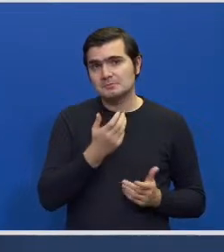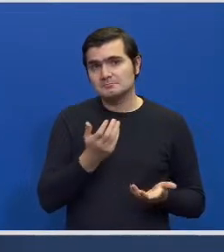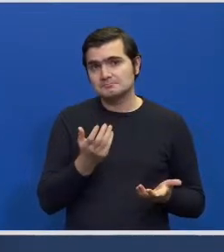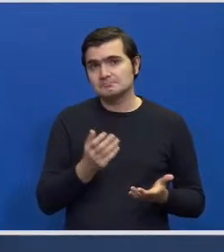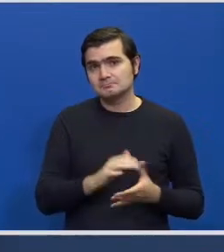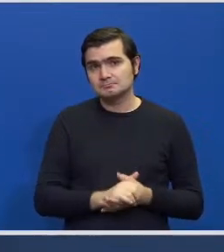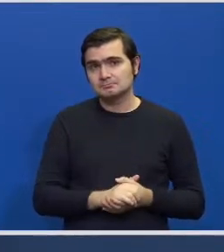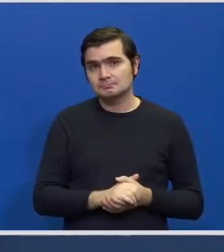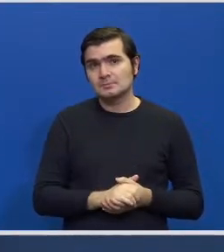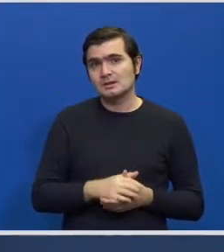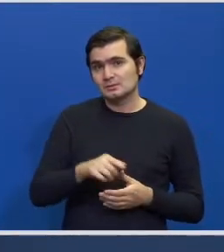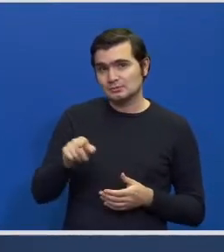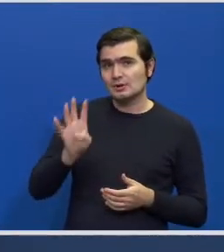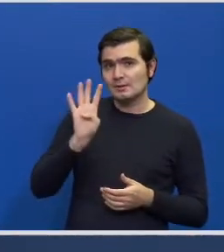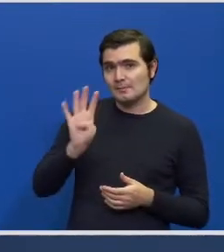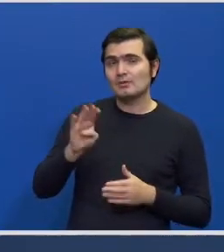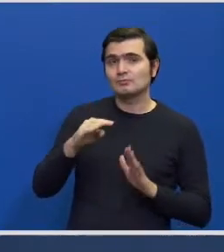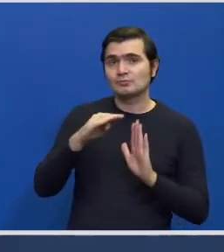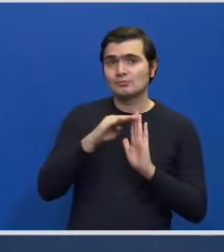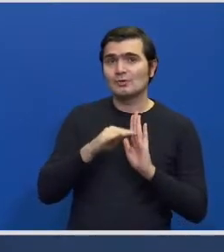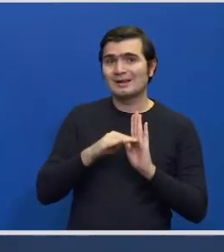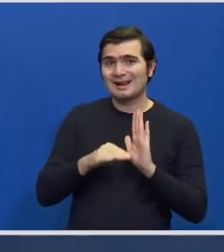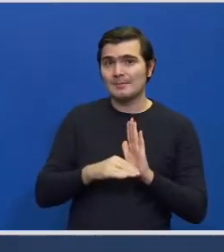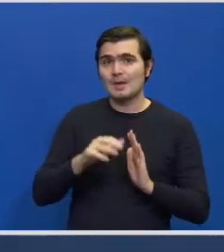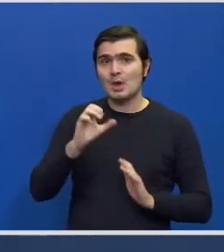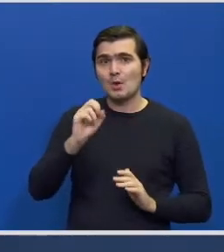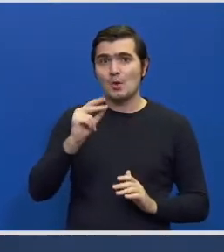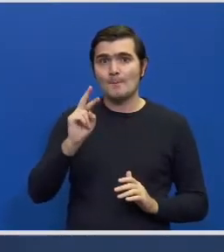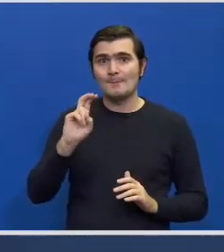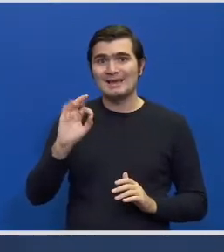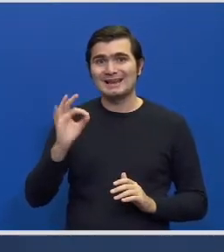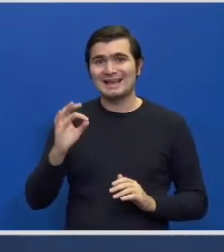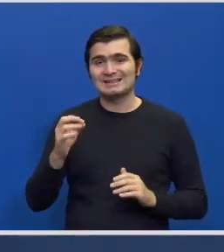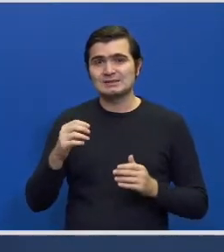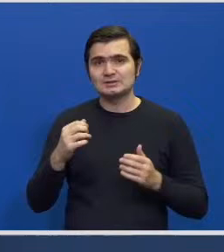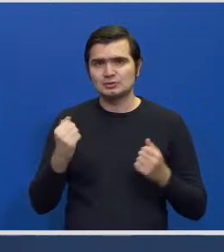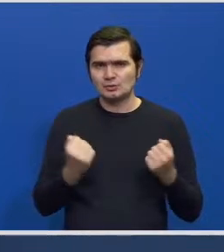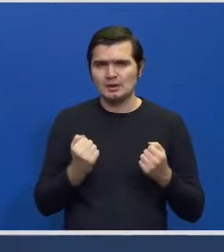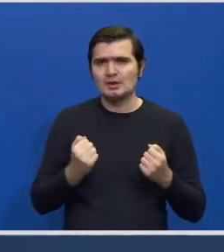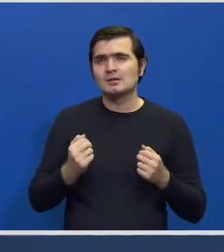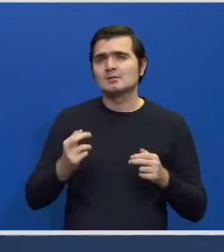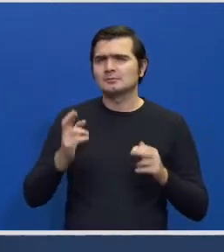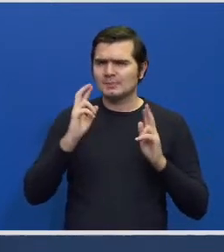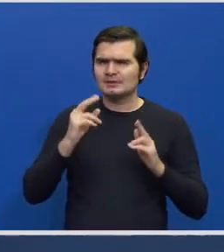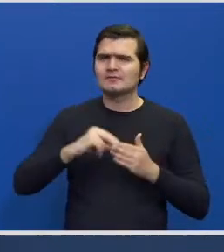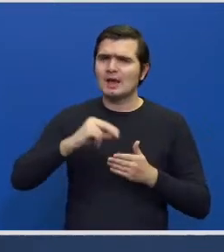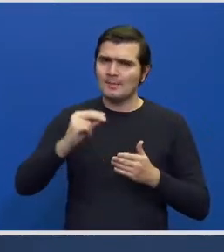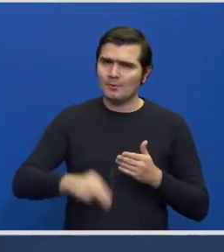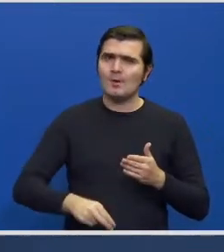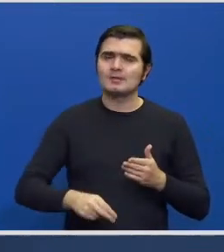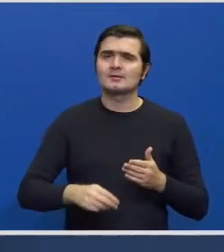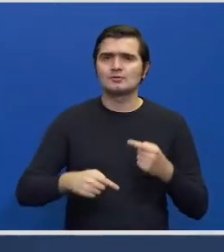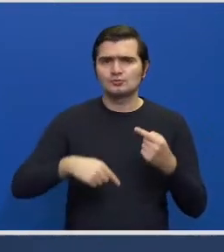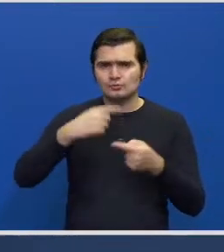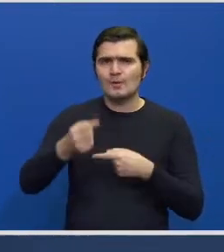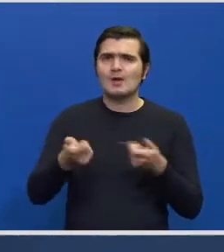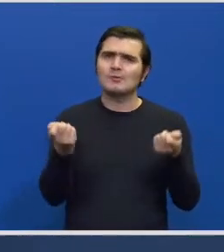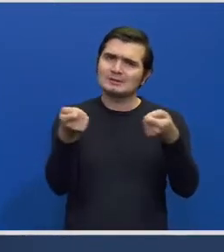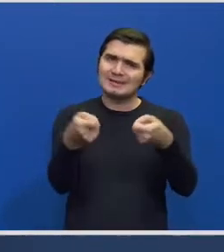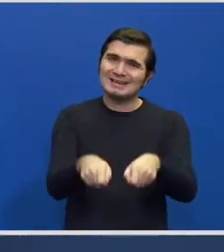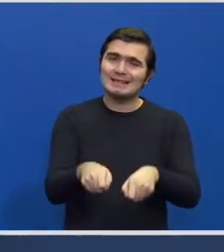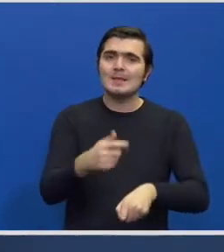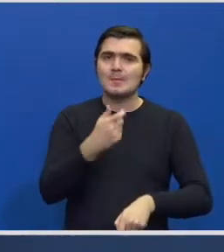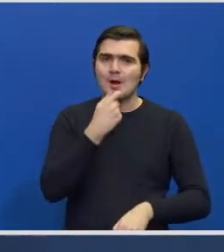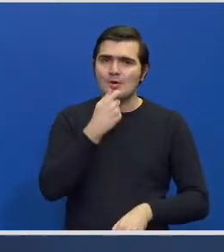la sfârșitul anului încă cele 4 programe operaționale care le mai avem la nivel de comisie să fie aprobate și